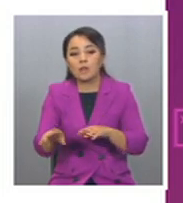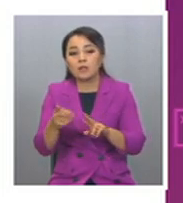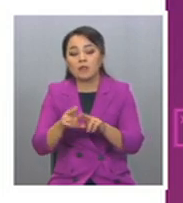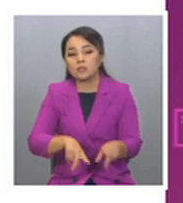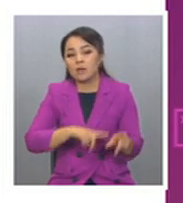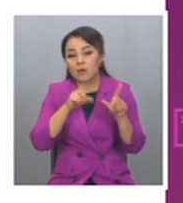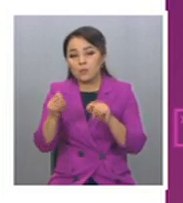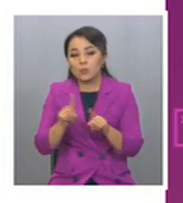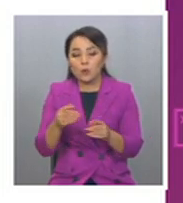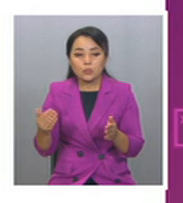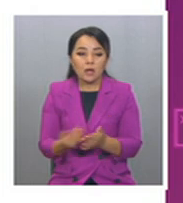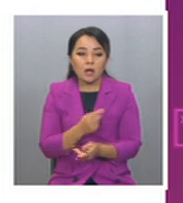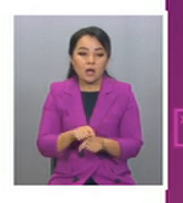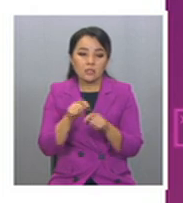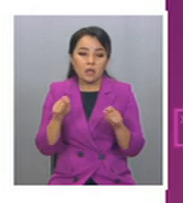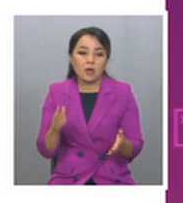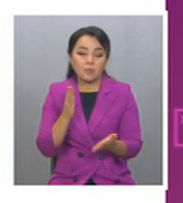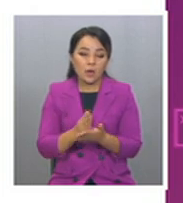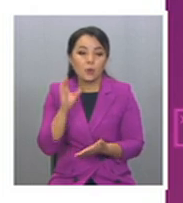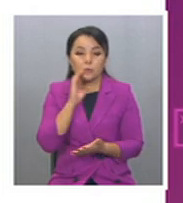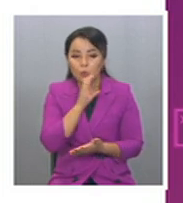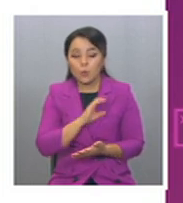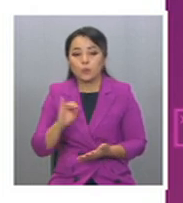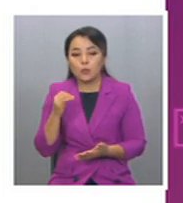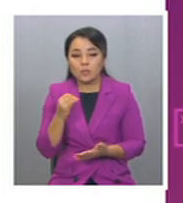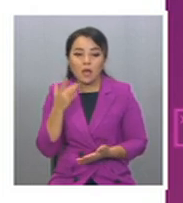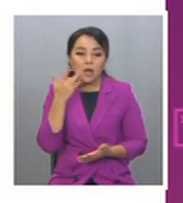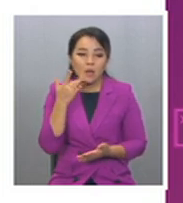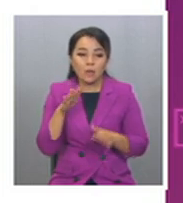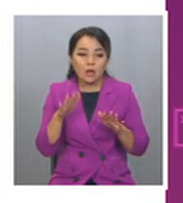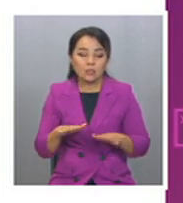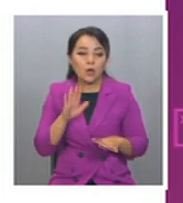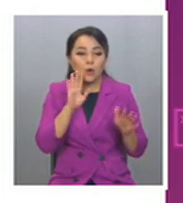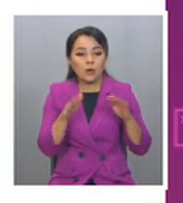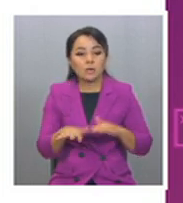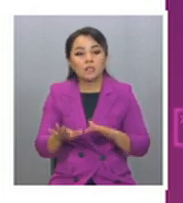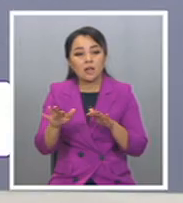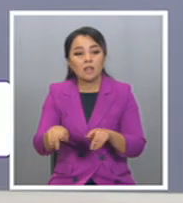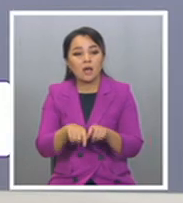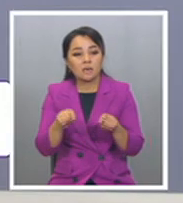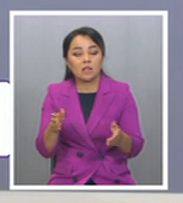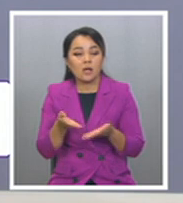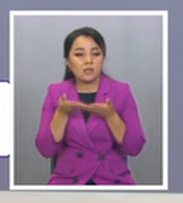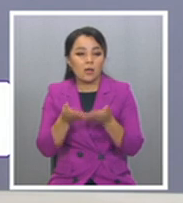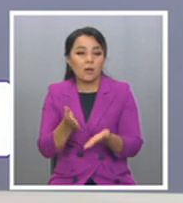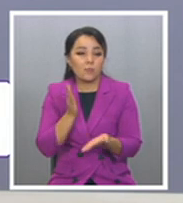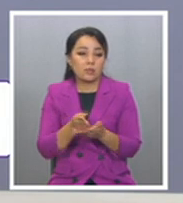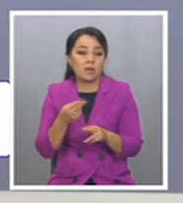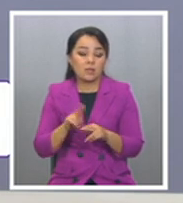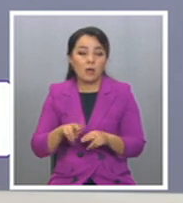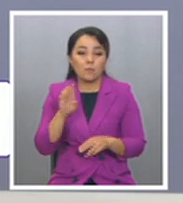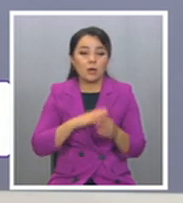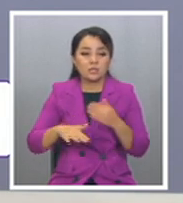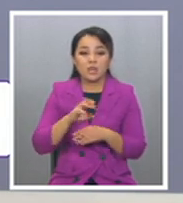оның нәтижесінде солтүстік және оңтүстік Америка құрлығы ашылды дейміз. Батыс Еуропа